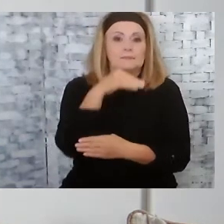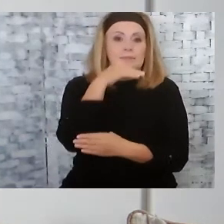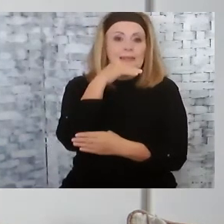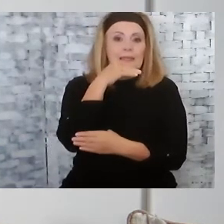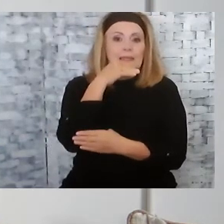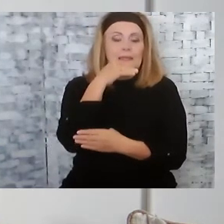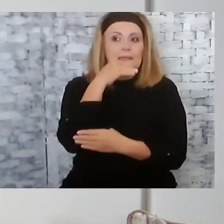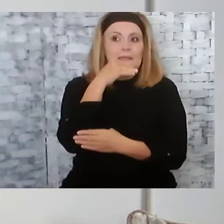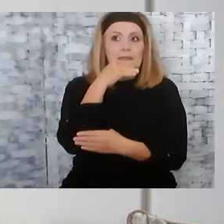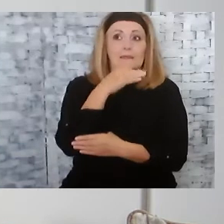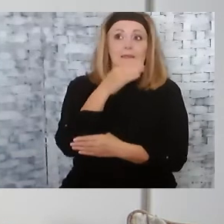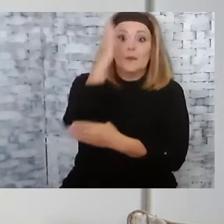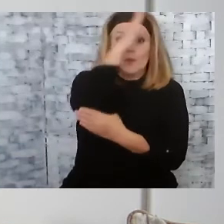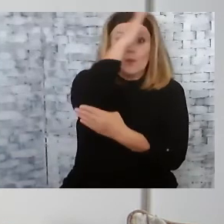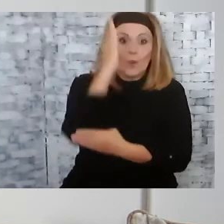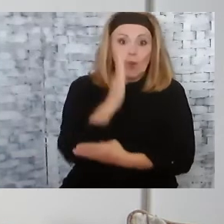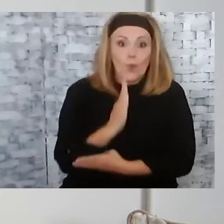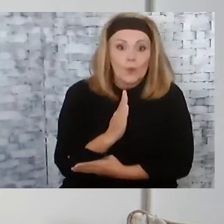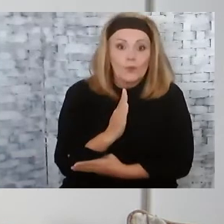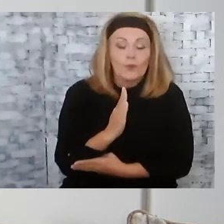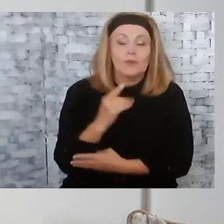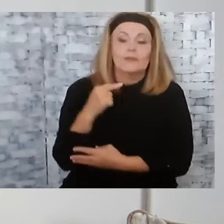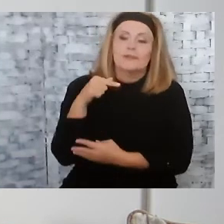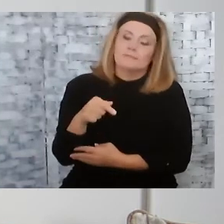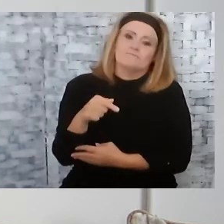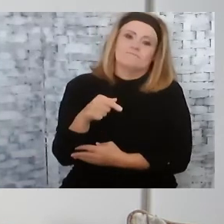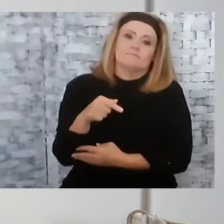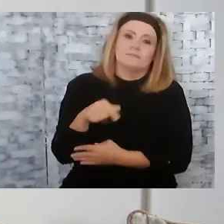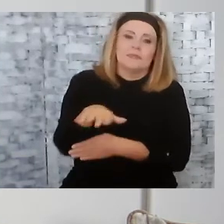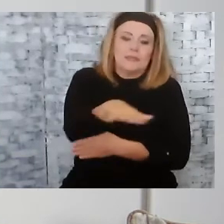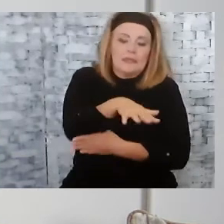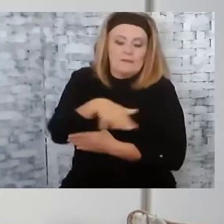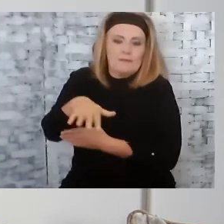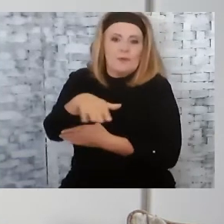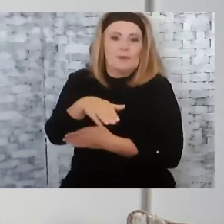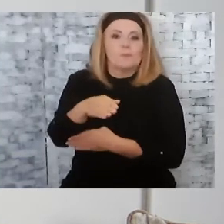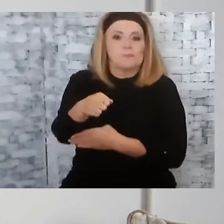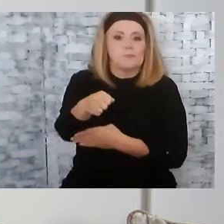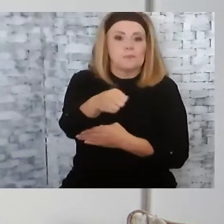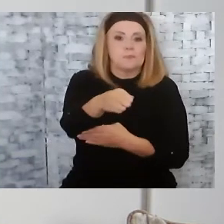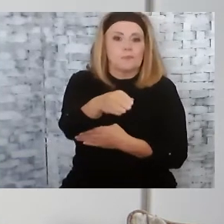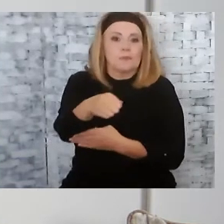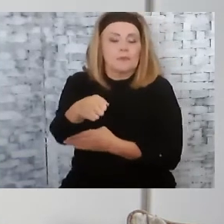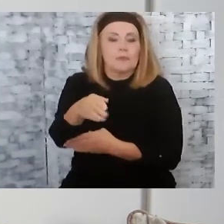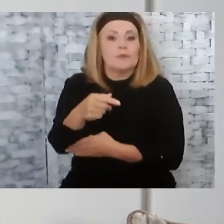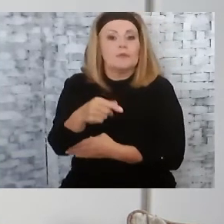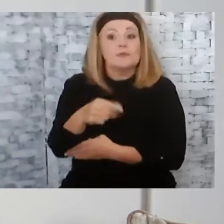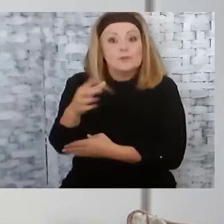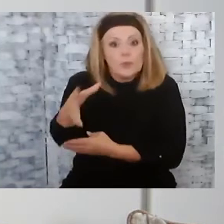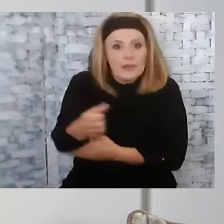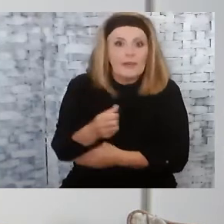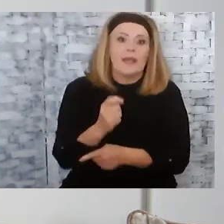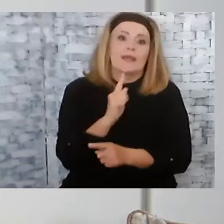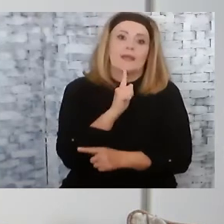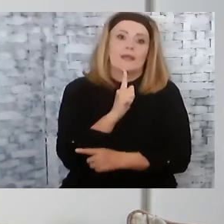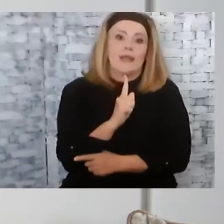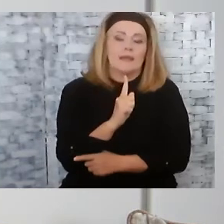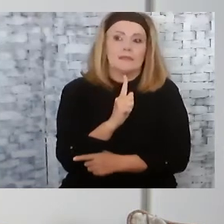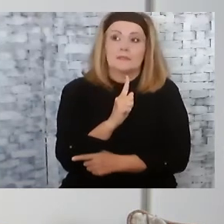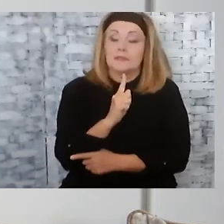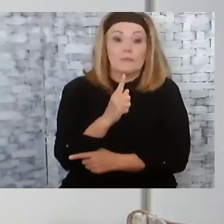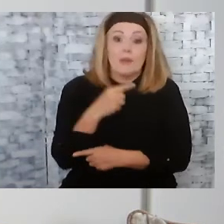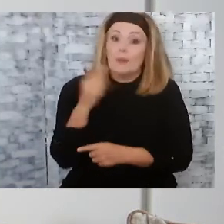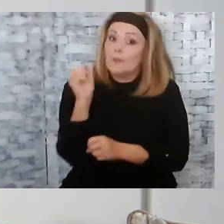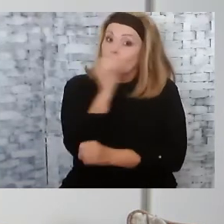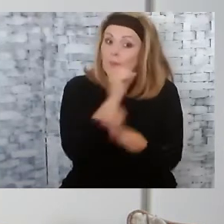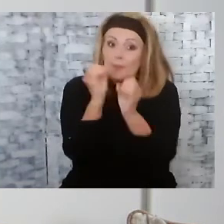En ons wil jou werklik uitnooi om 'n kers saam met ons aan te steek. So as daar 'n kers naby is, kry hom gou reg. Of as jy nie nou 'n kers naby het nie,